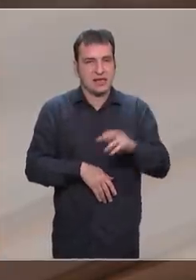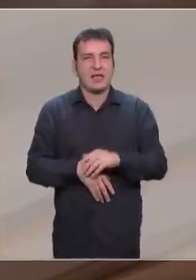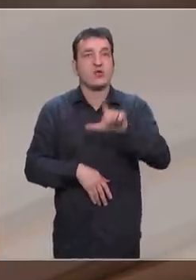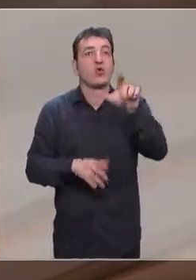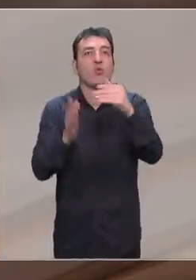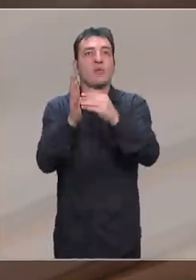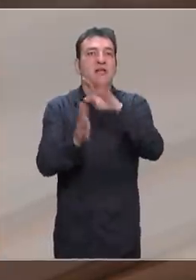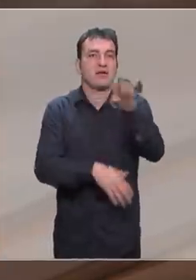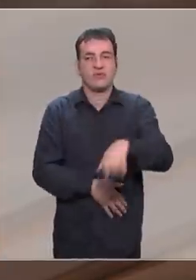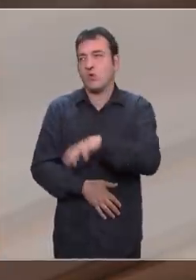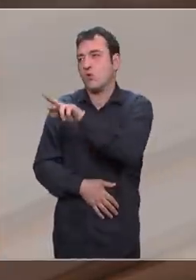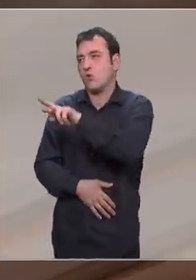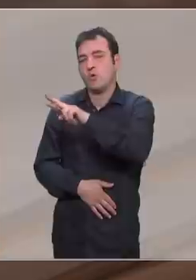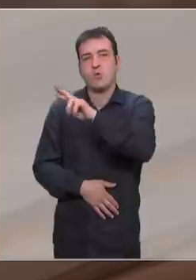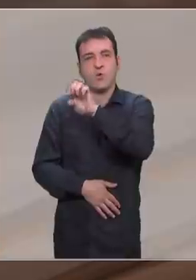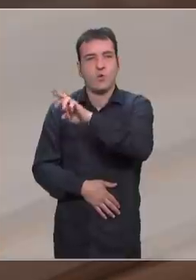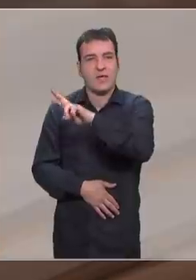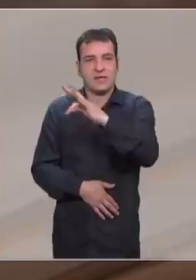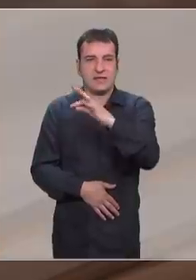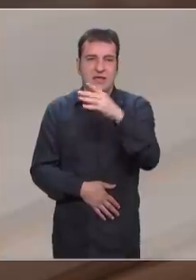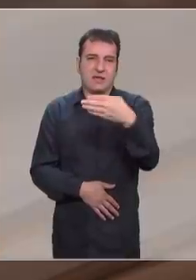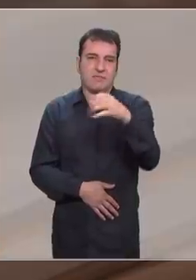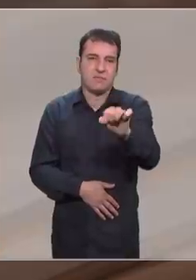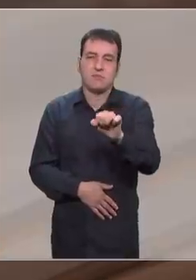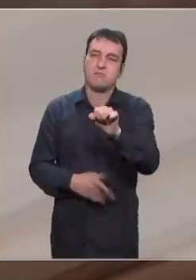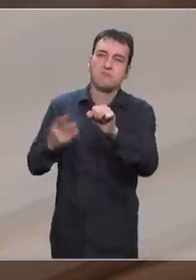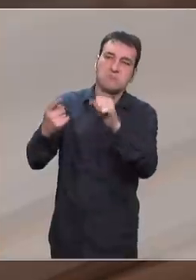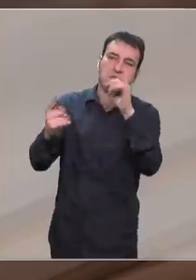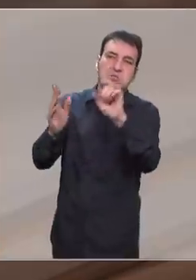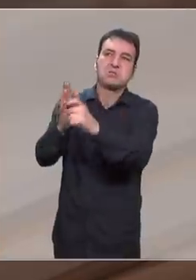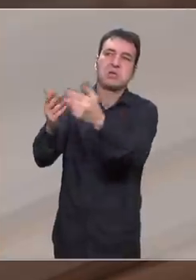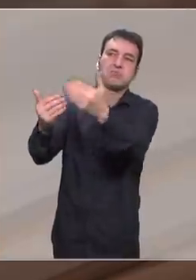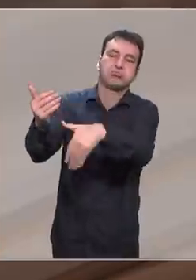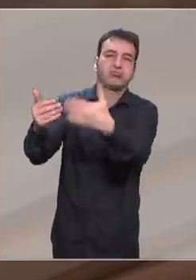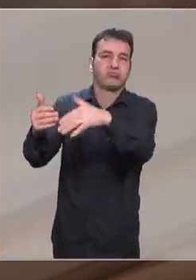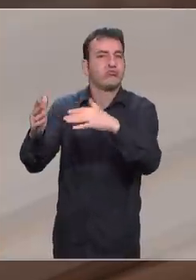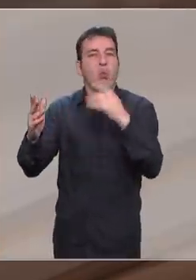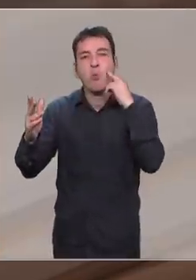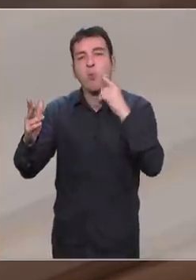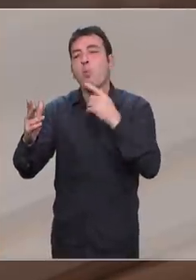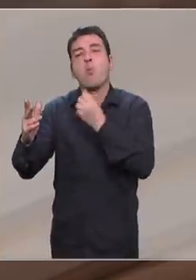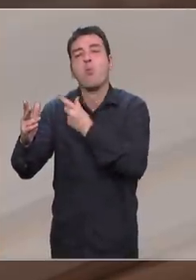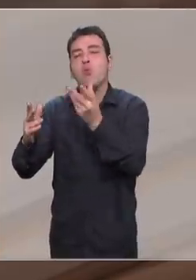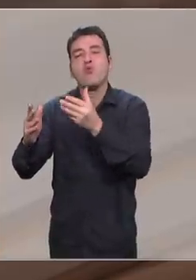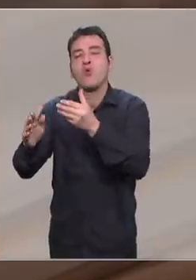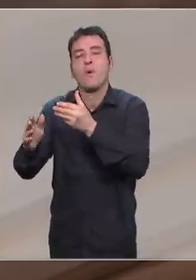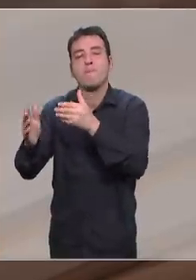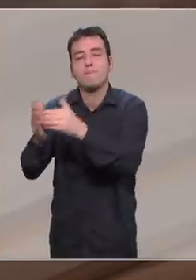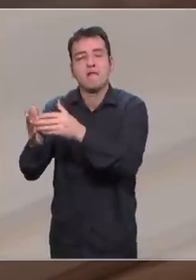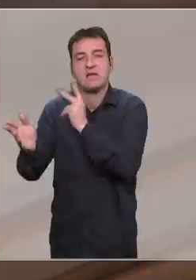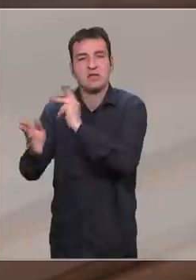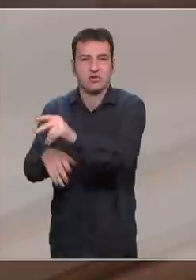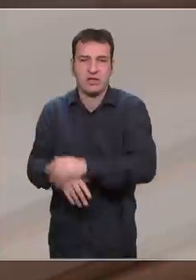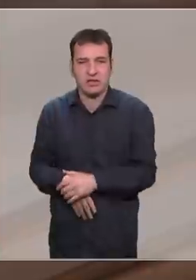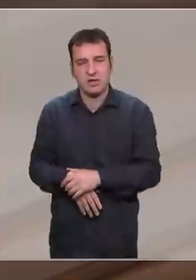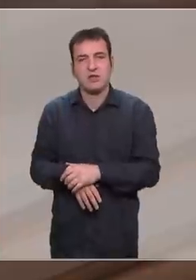de l'ERTMS à un horizon raisonnable sur plusieurs milliers de kilomètres qui nous permettent d'avancer. Et ces investissements ferroviaires, nous parlons